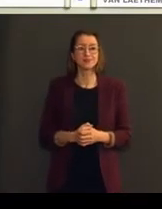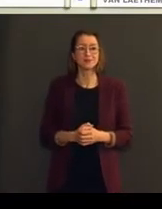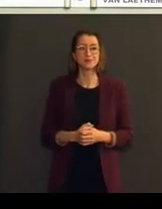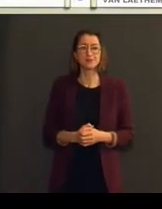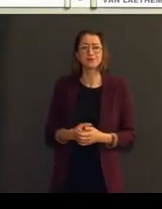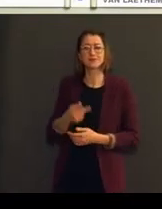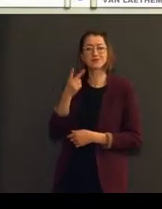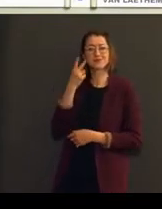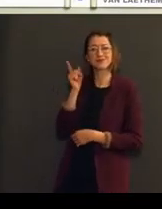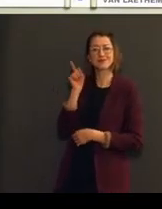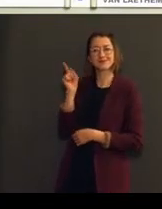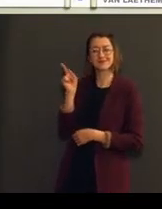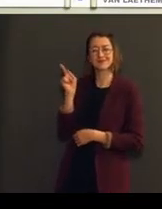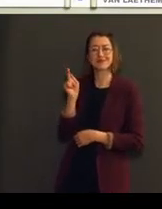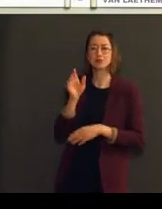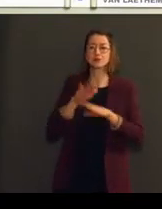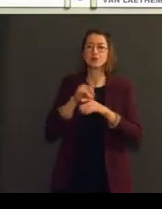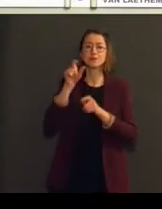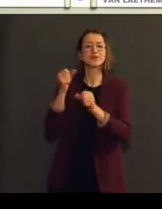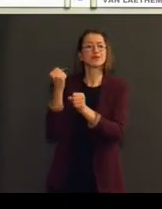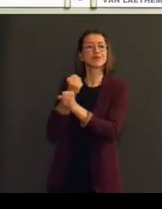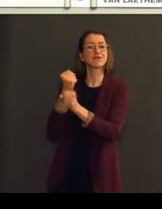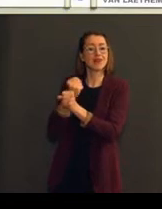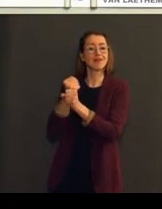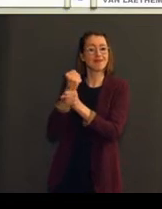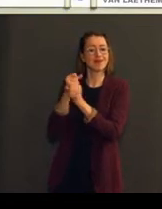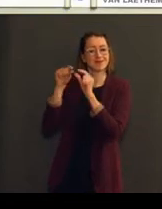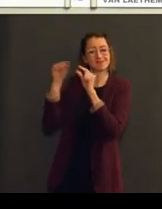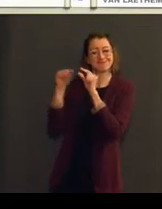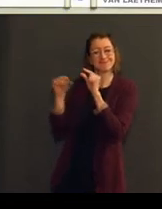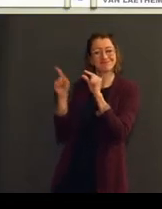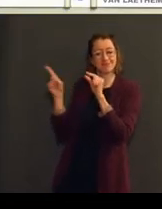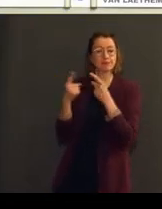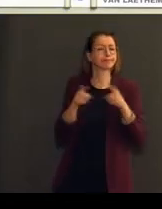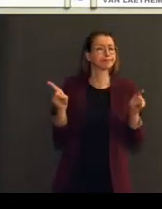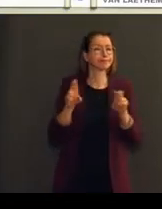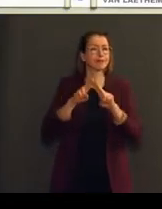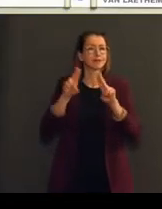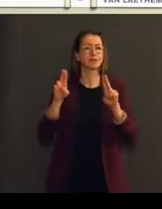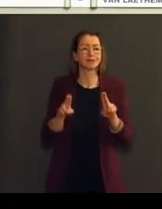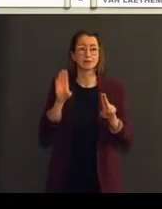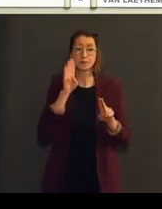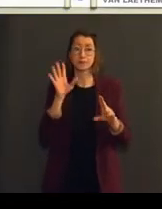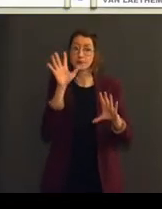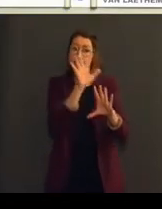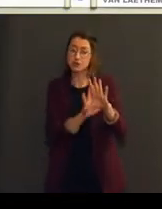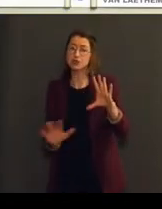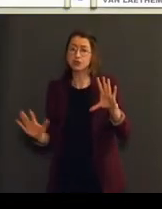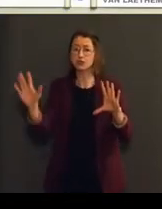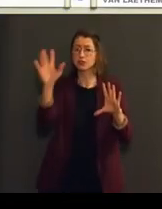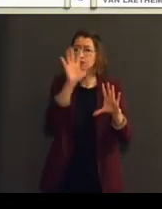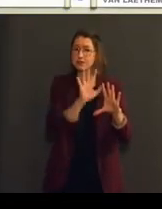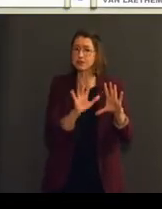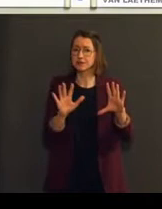au niveau du personnel des structures en question. Vous voyez qu'au niveau de la Belgique, globalement parlant, nous avons